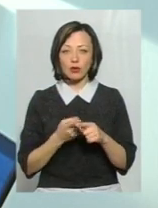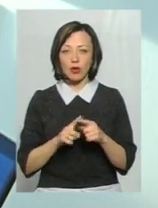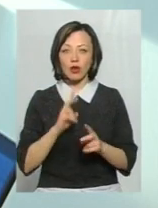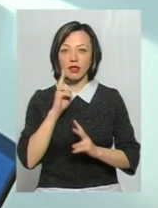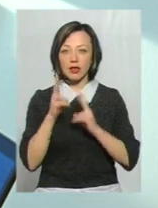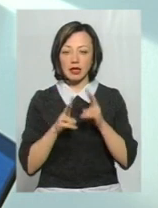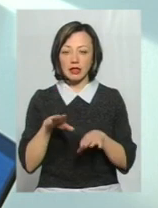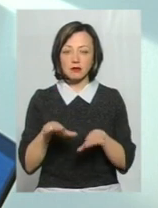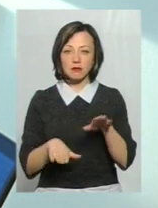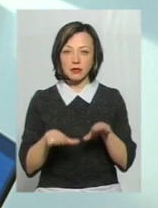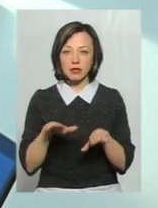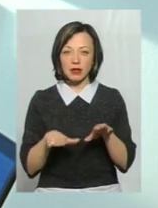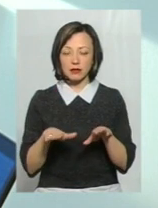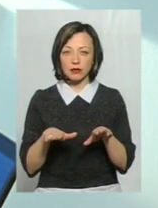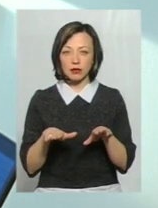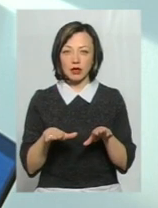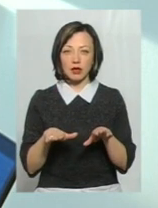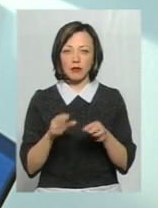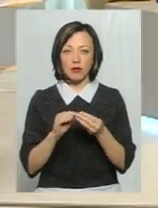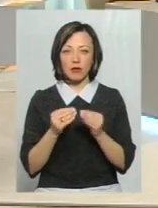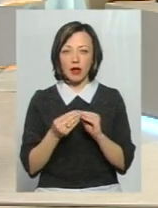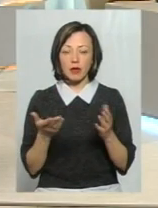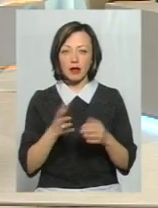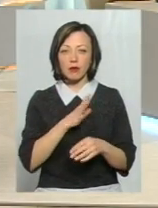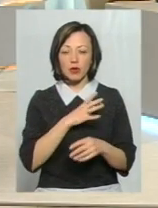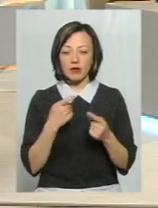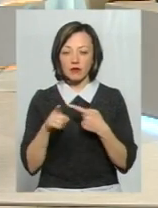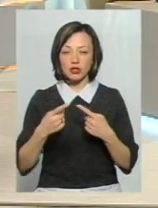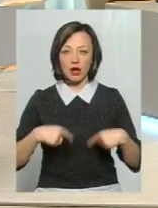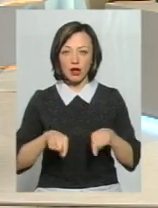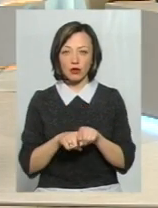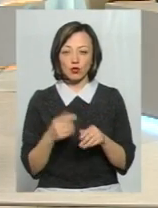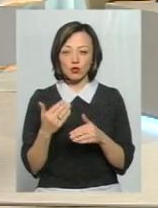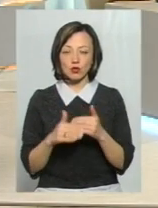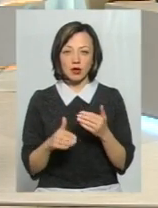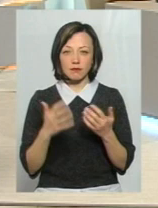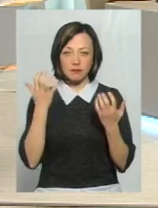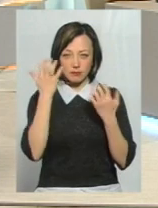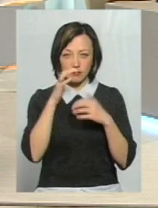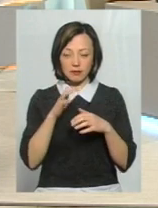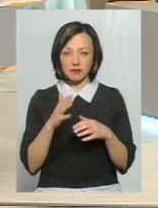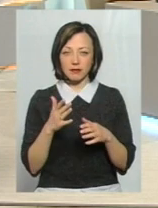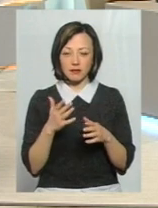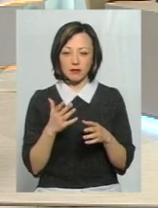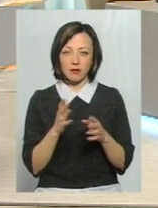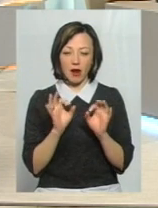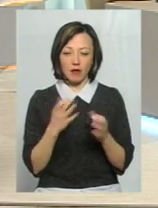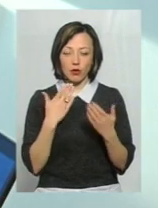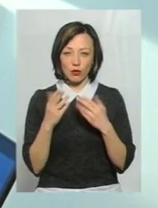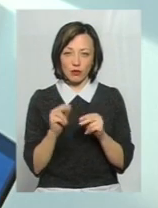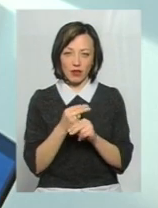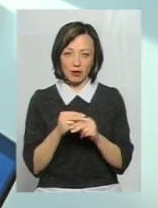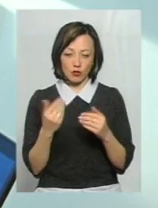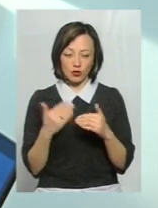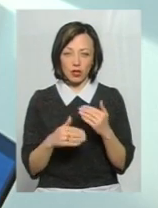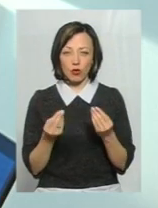того дисбалансу, диспропорції тих проблем, які були в інших галузях, воно вже якось при правильному підходу. Я б сказав, що там